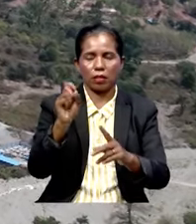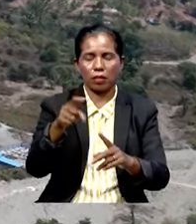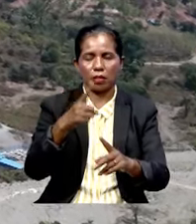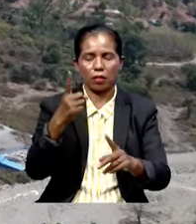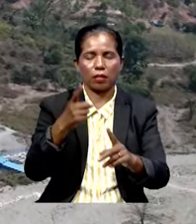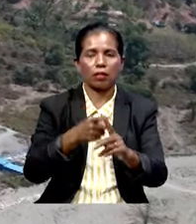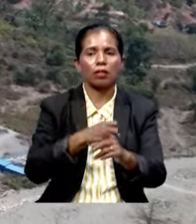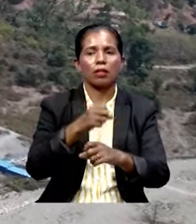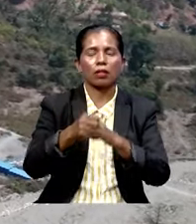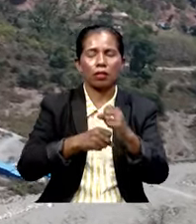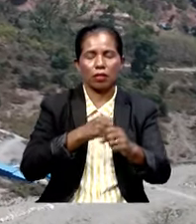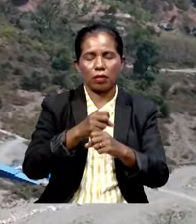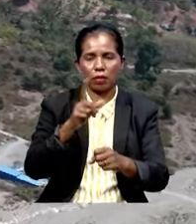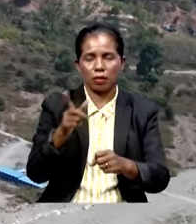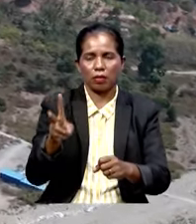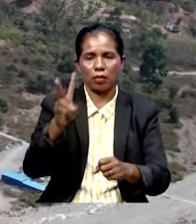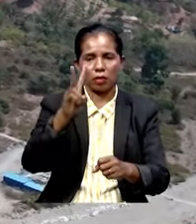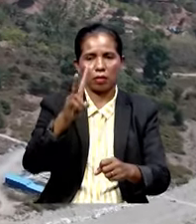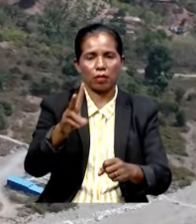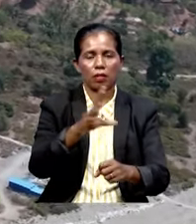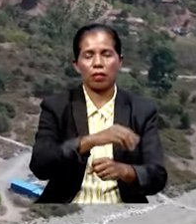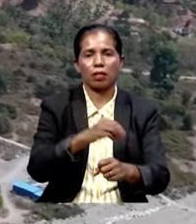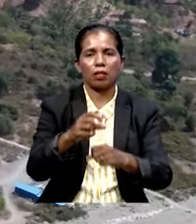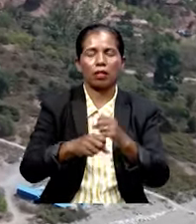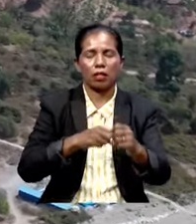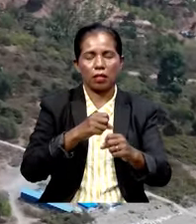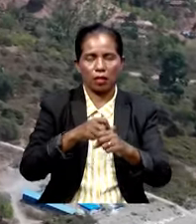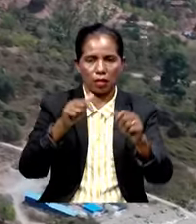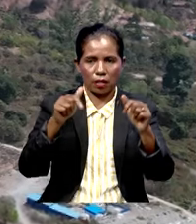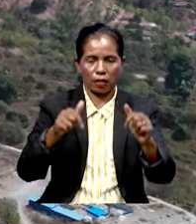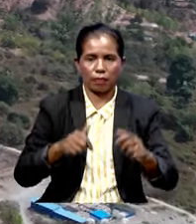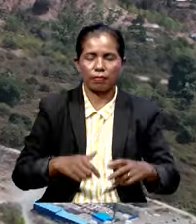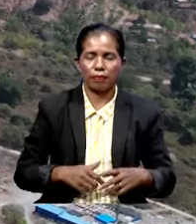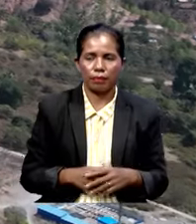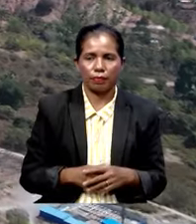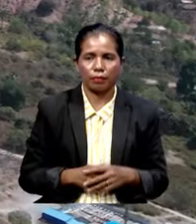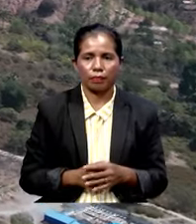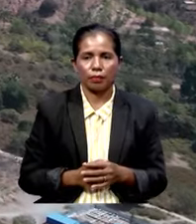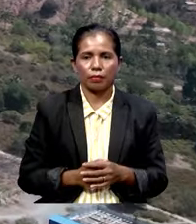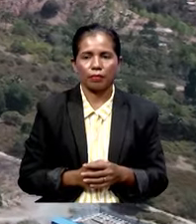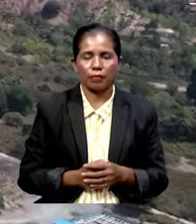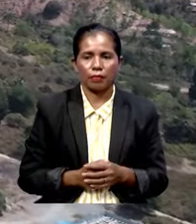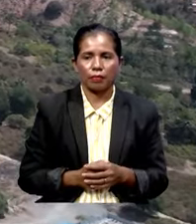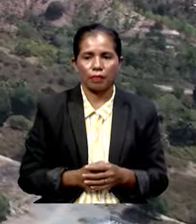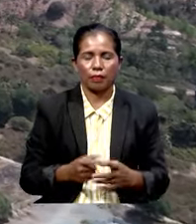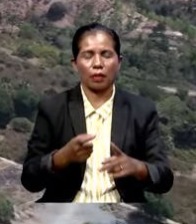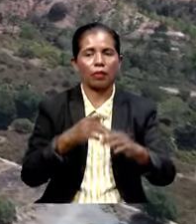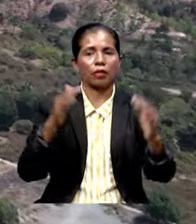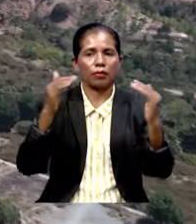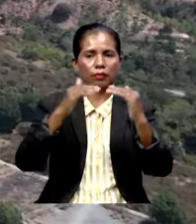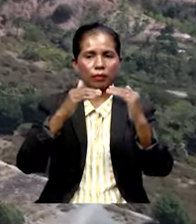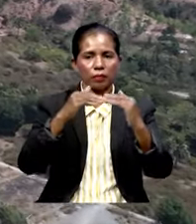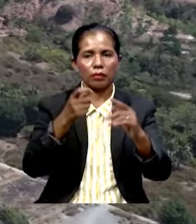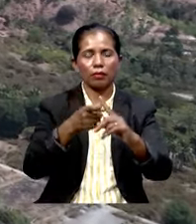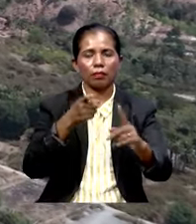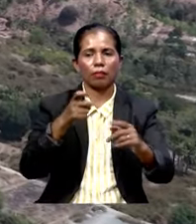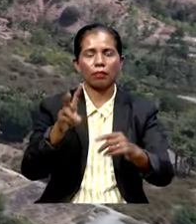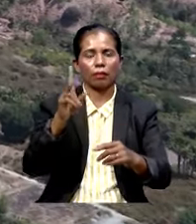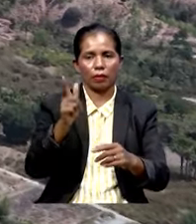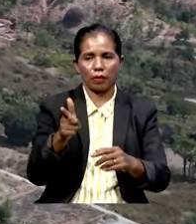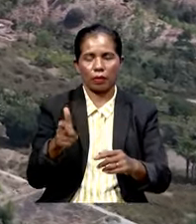loron rua nulu resin rua fulan novembro tina ne. Usi konferensia partes badala